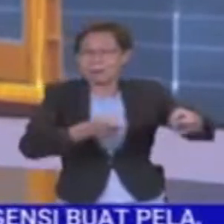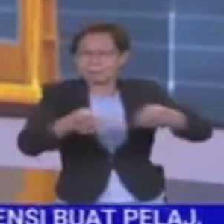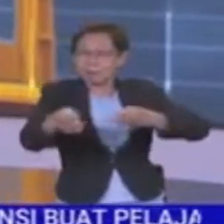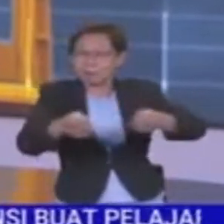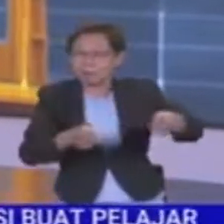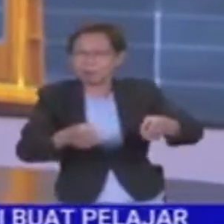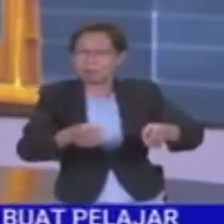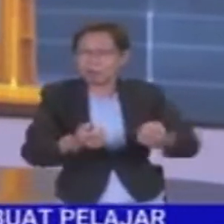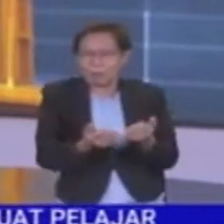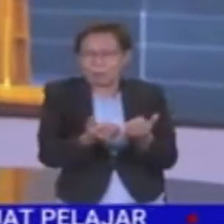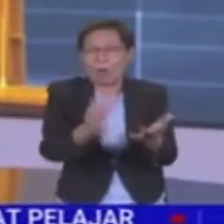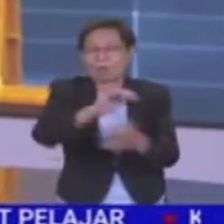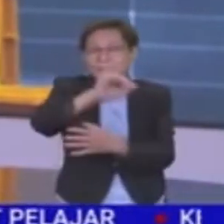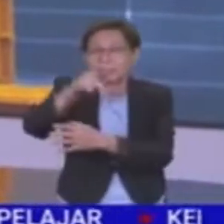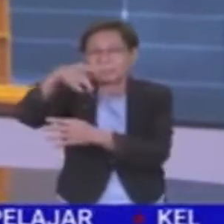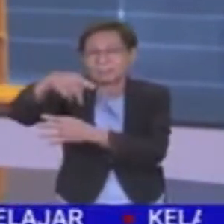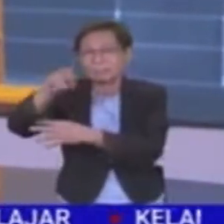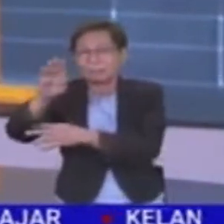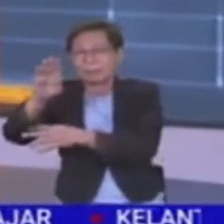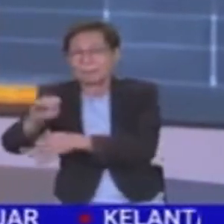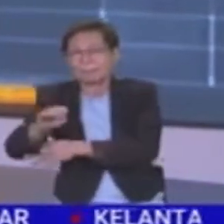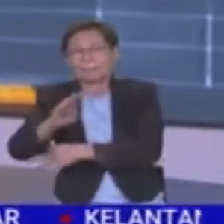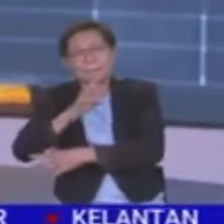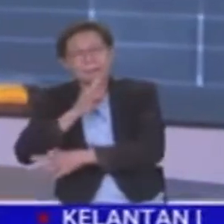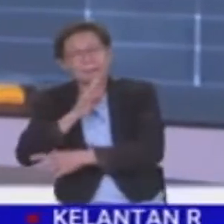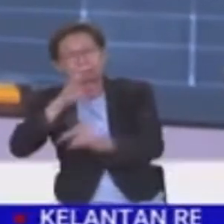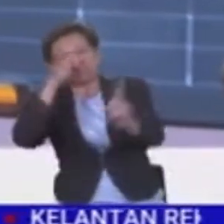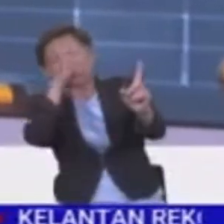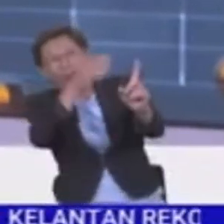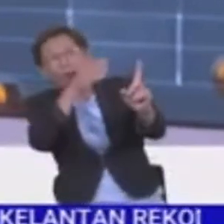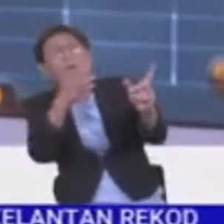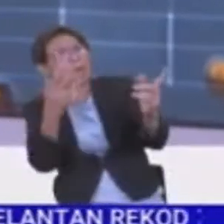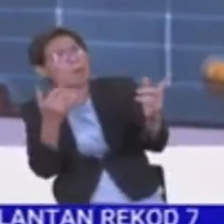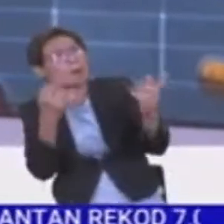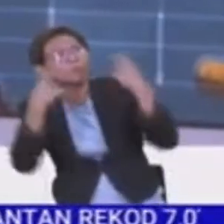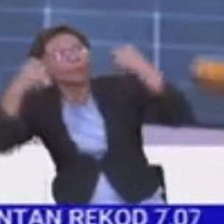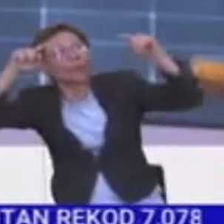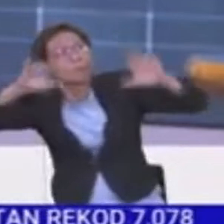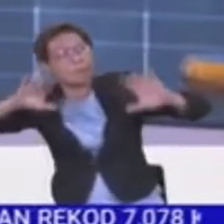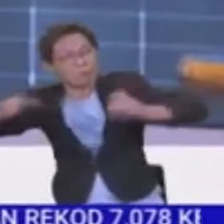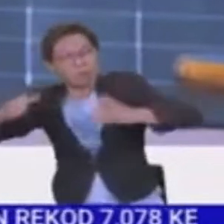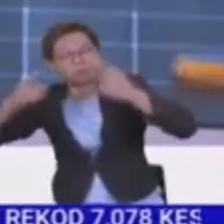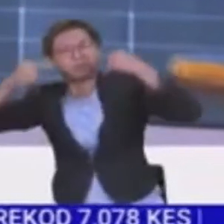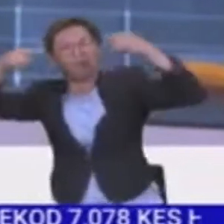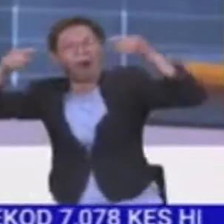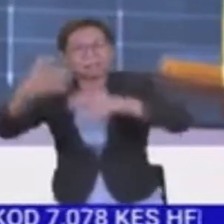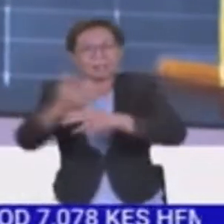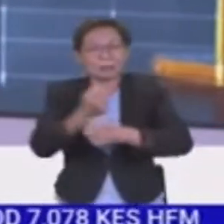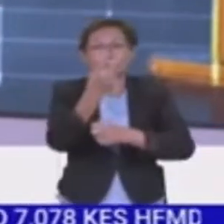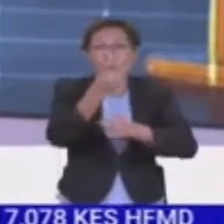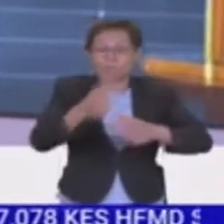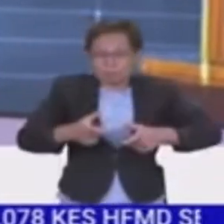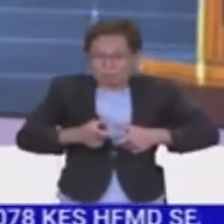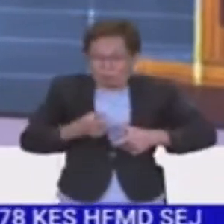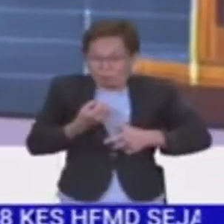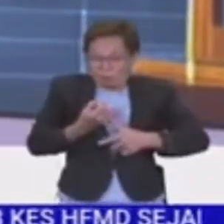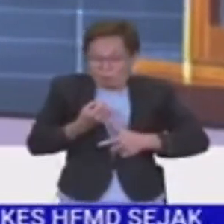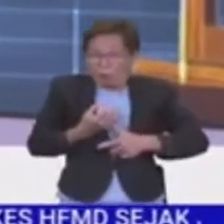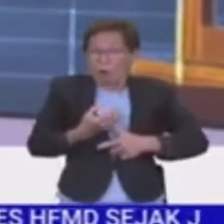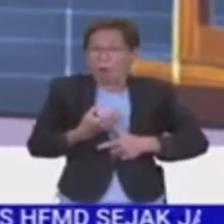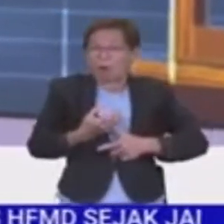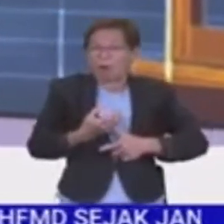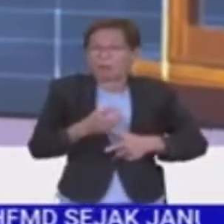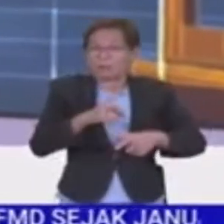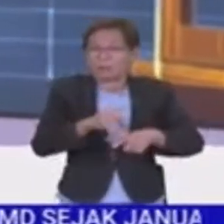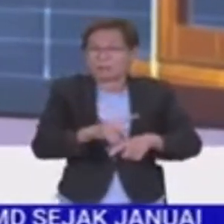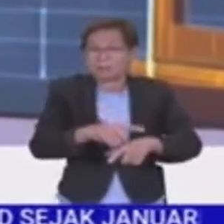jbpm Abu Bakar katain berkata sasaran itu dibuat selepas kejayaan pasukannya merangkul dua emas dalam sukan berkenaan di